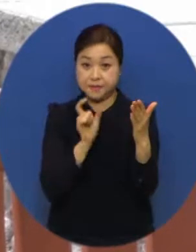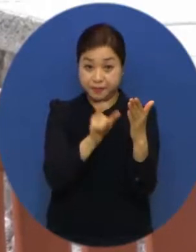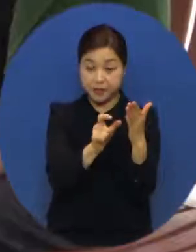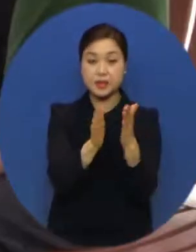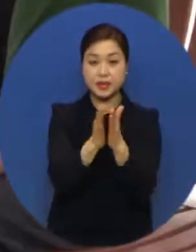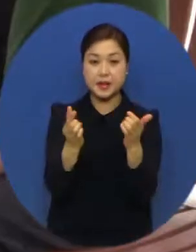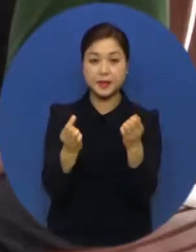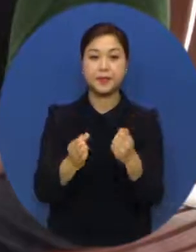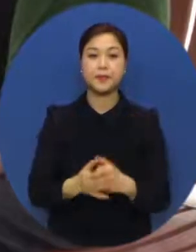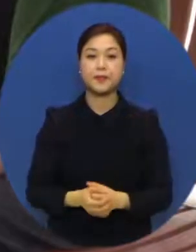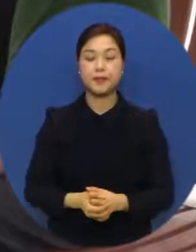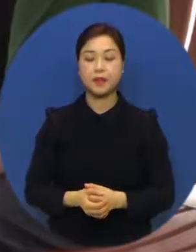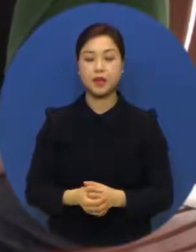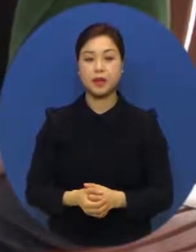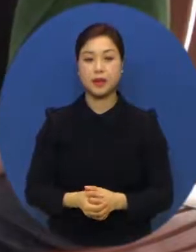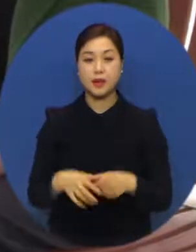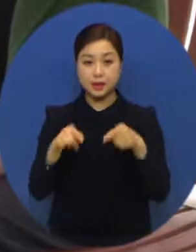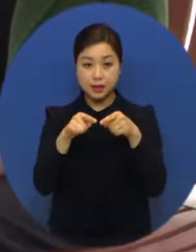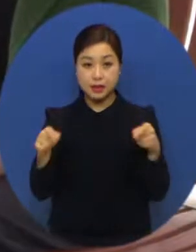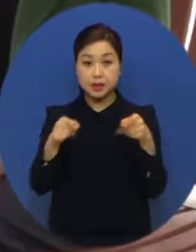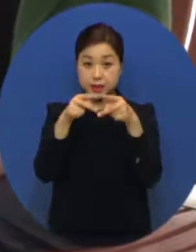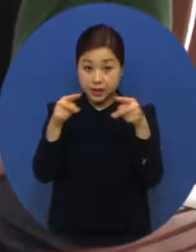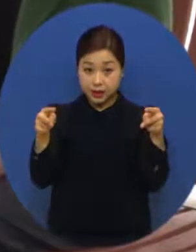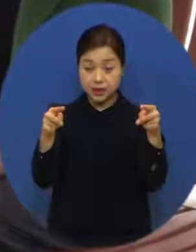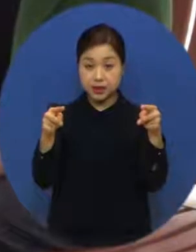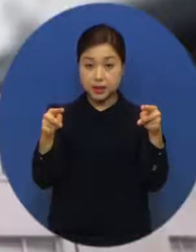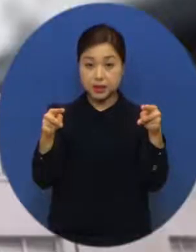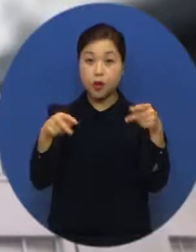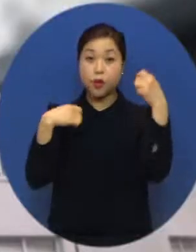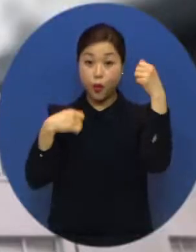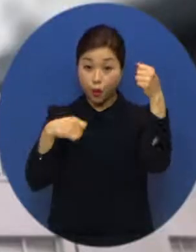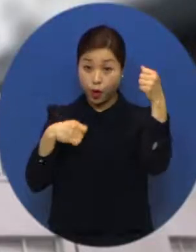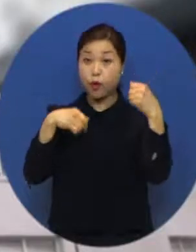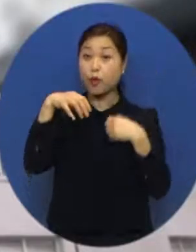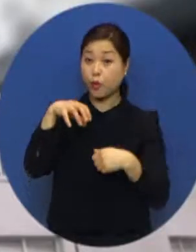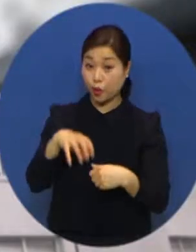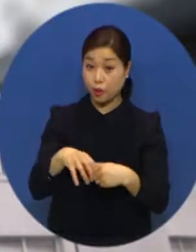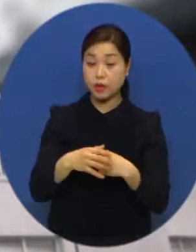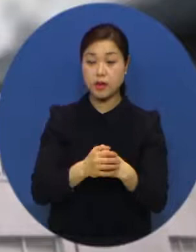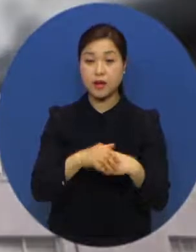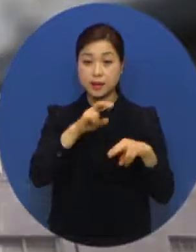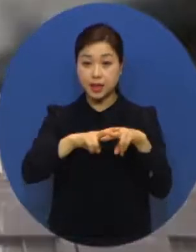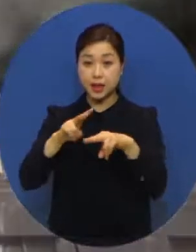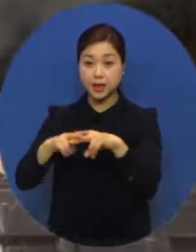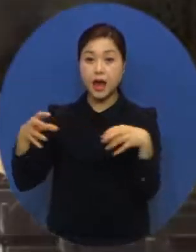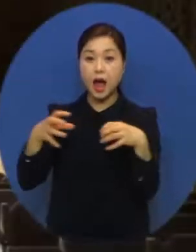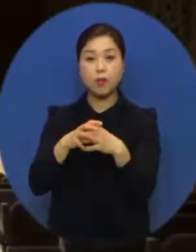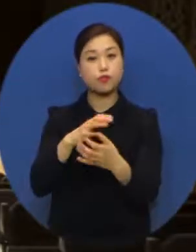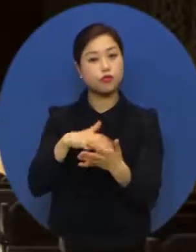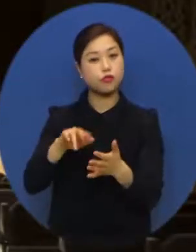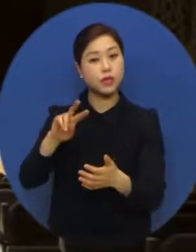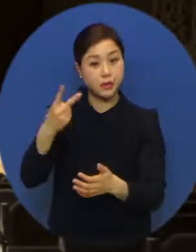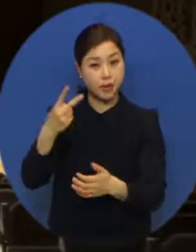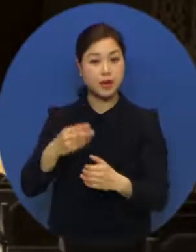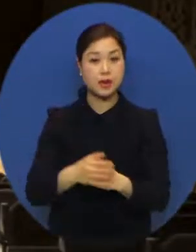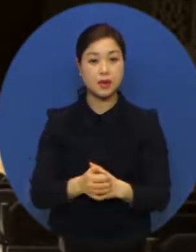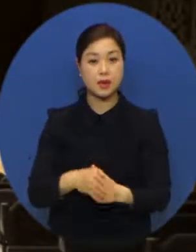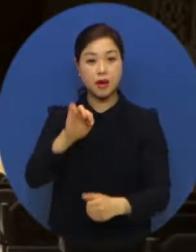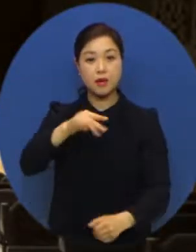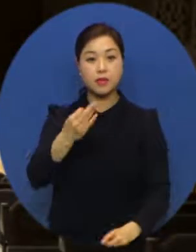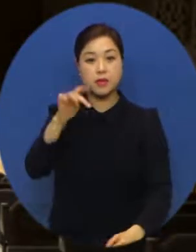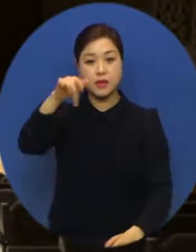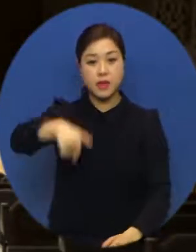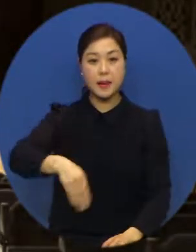했고요. 1층과 2층이 공연장입니다. 한 200석 규모의 블랙박스라는 표현을